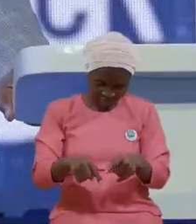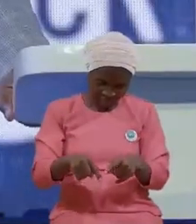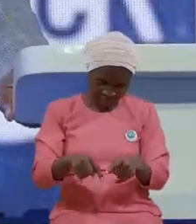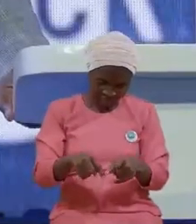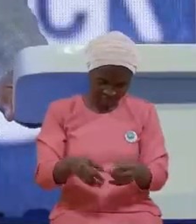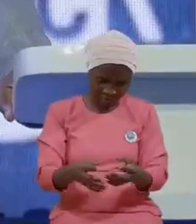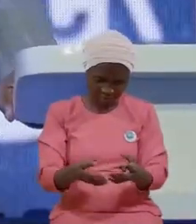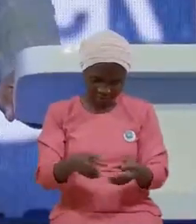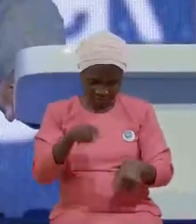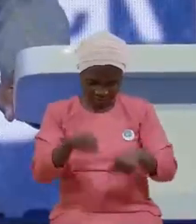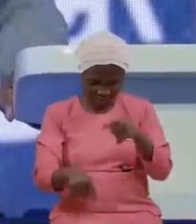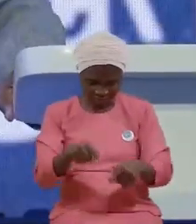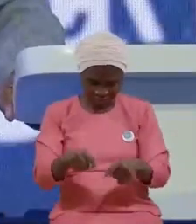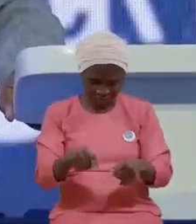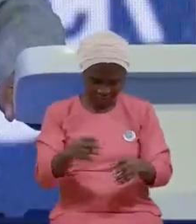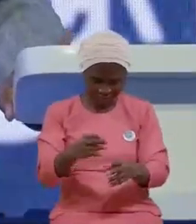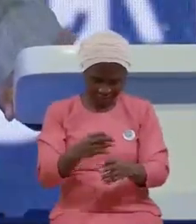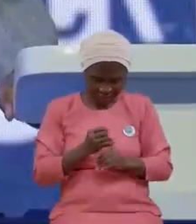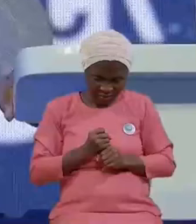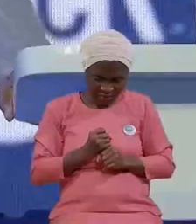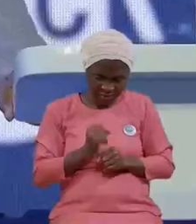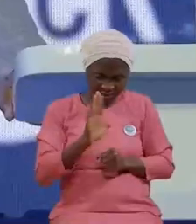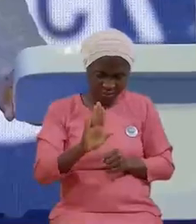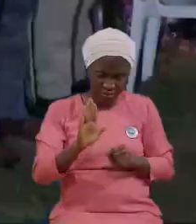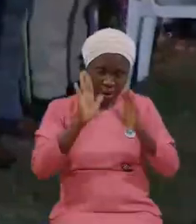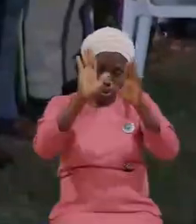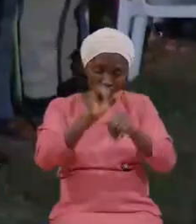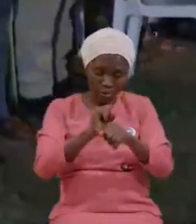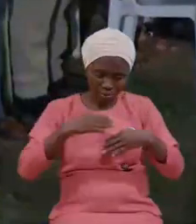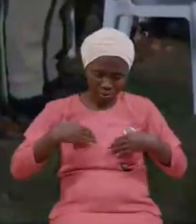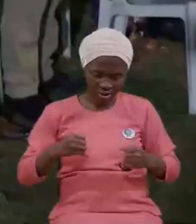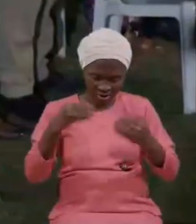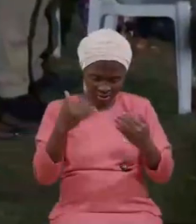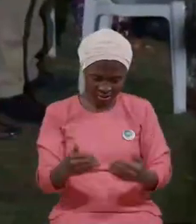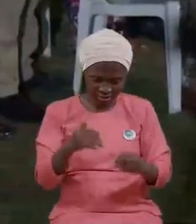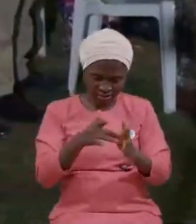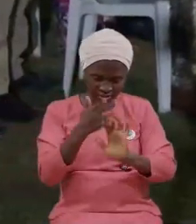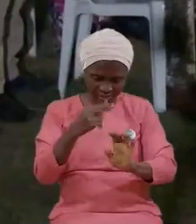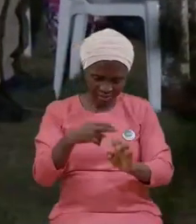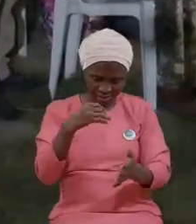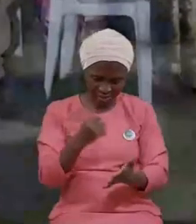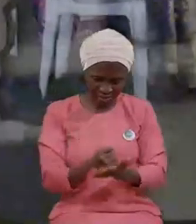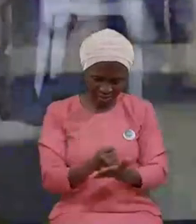Paralytique, paralysé, recevez vos miracles, recevez votre guérison de miracle maintenant.